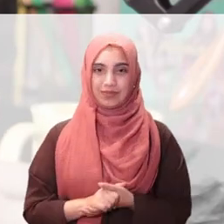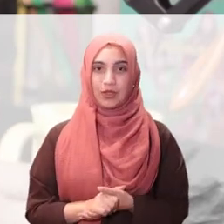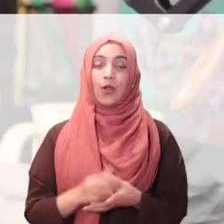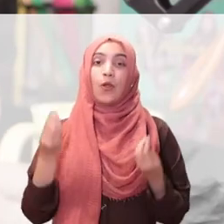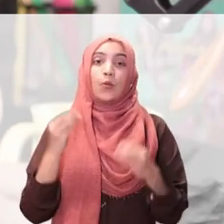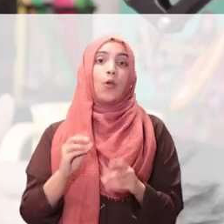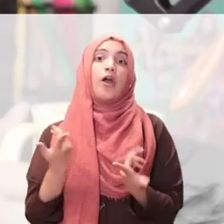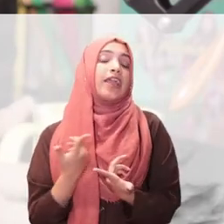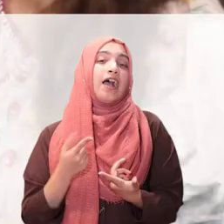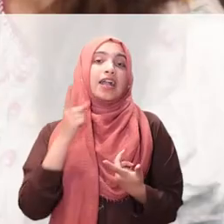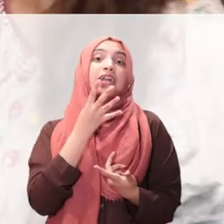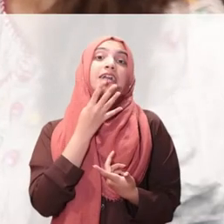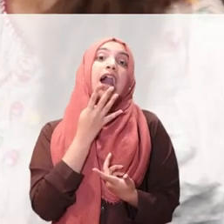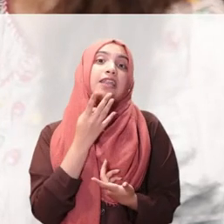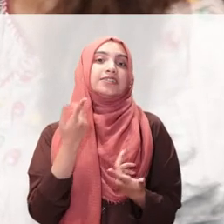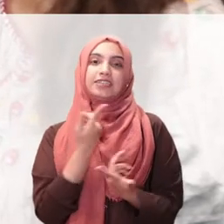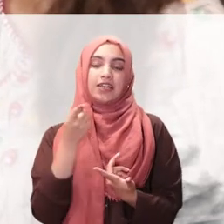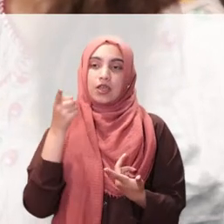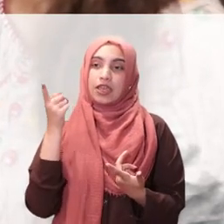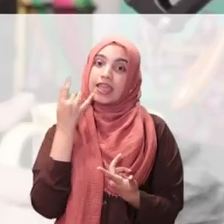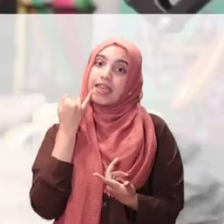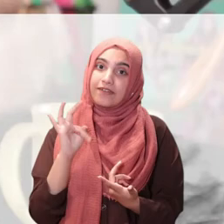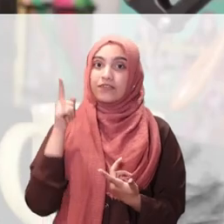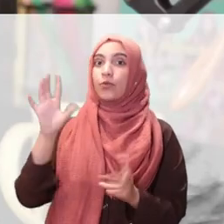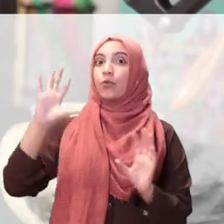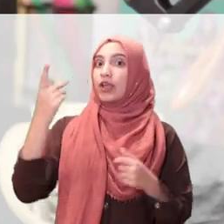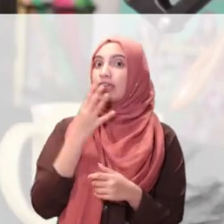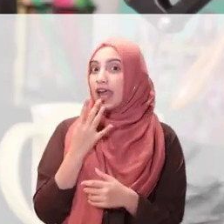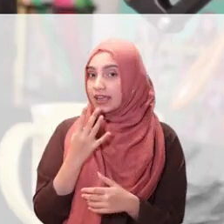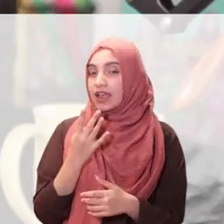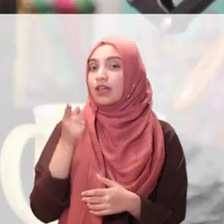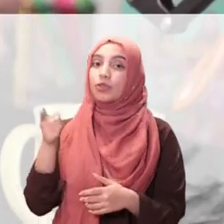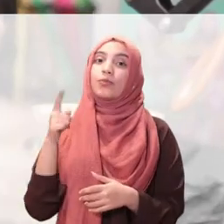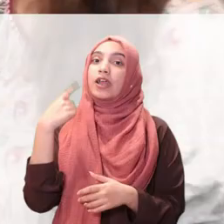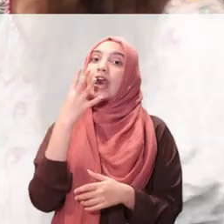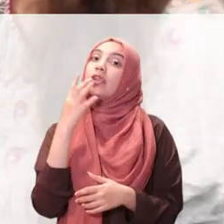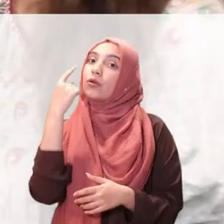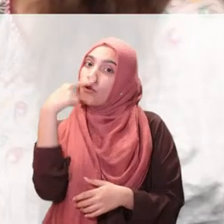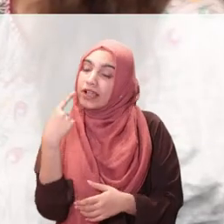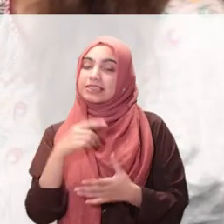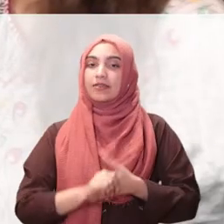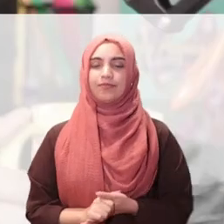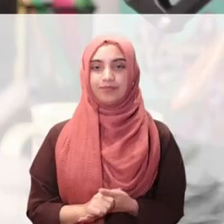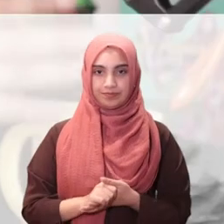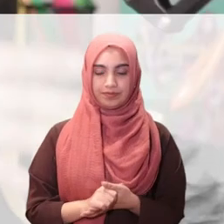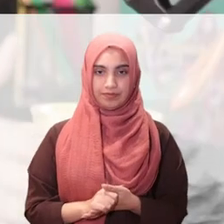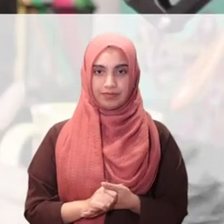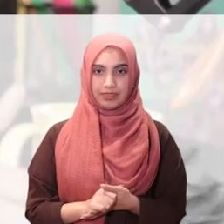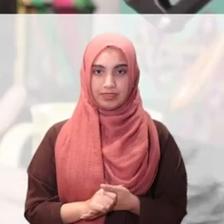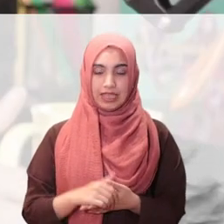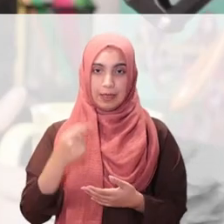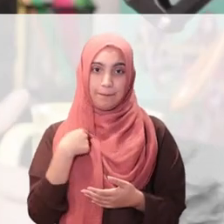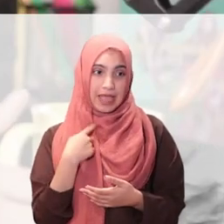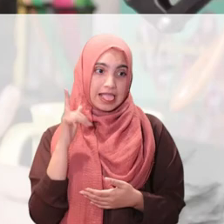कि वह कौन सा रंग होता है बाय बीकमिंग हा हा प्लज लाइक र पेज